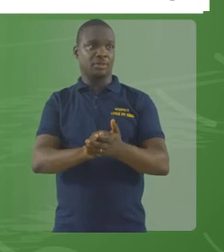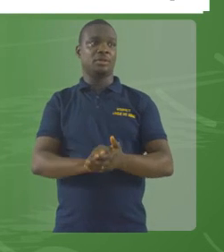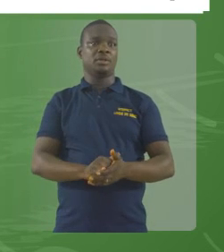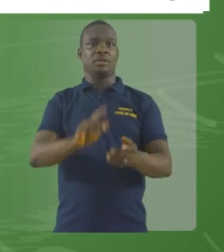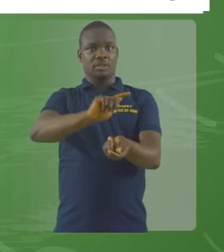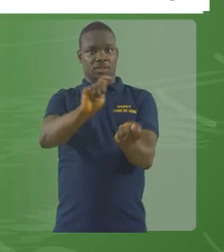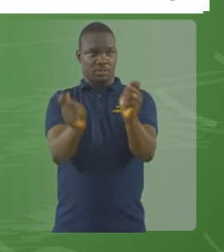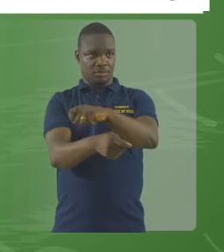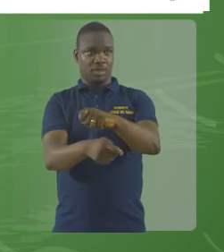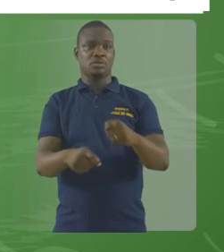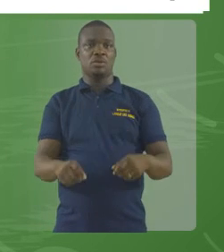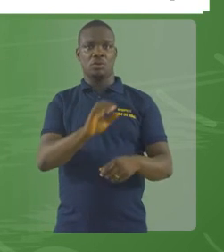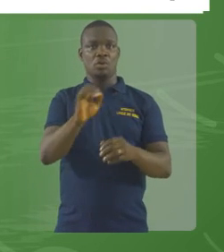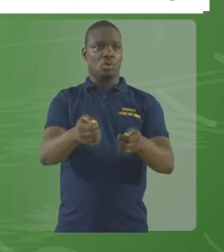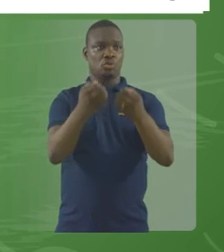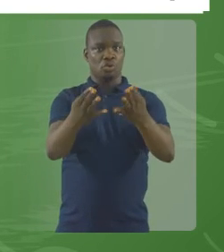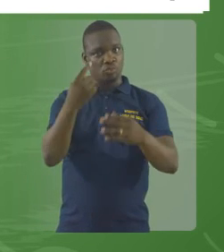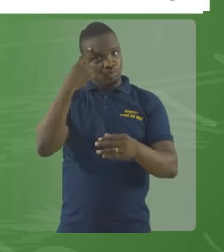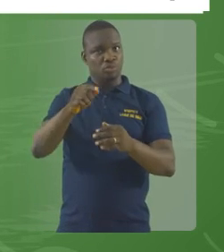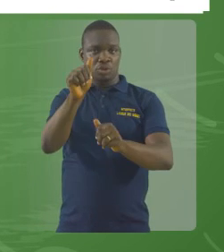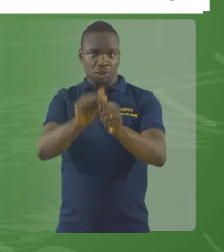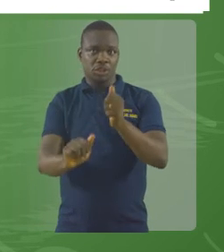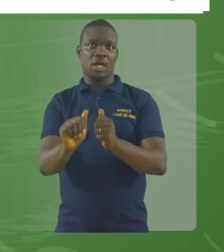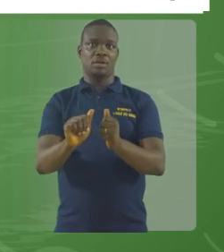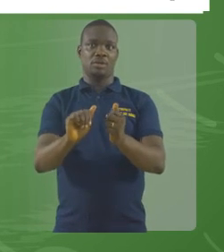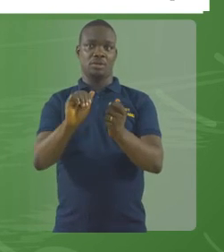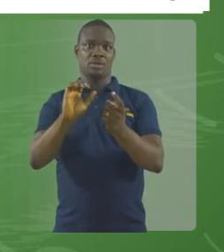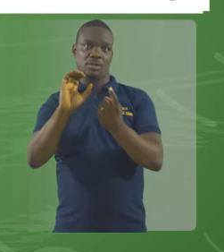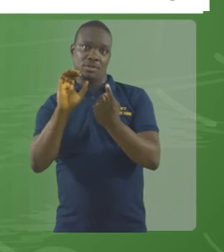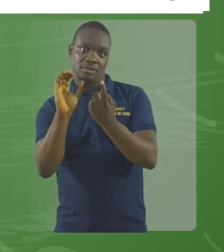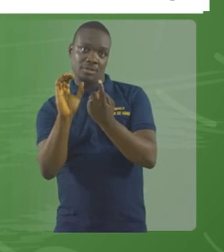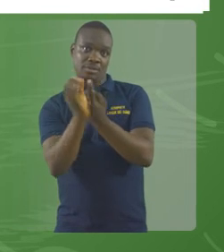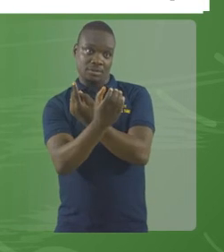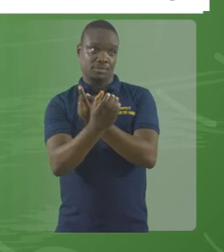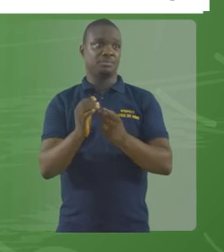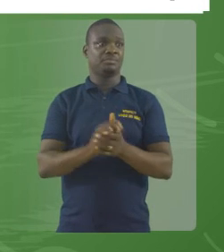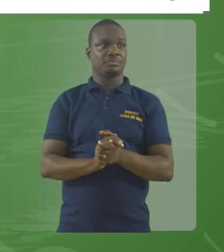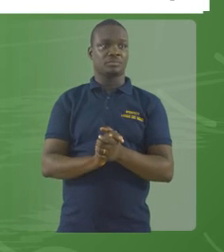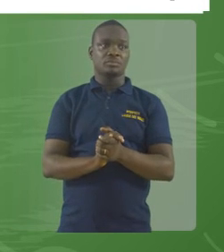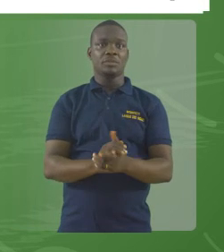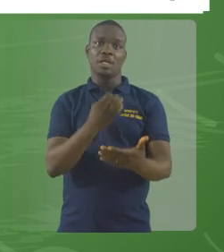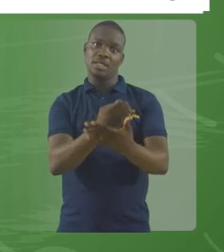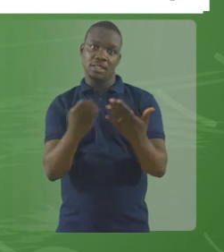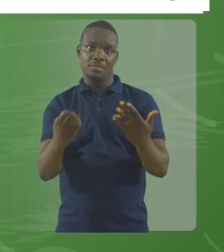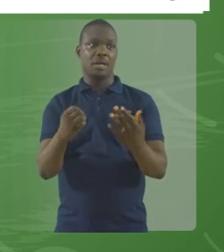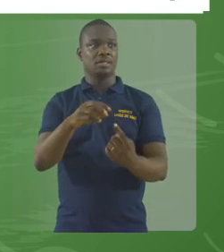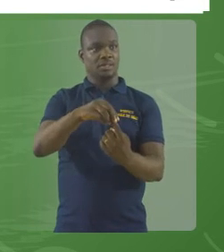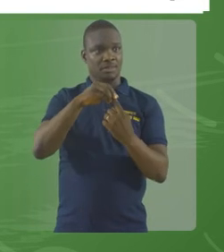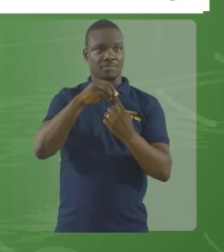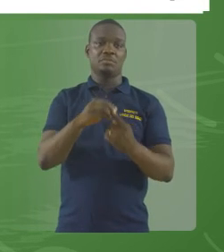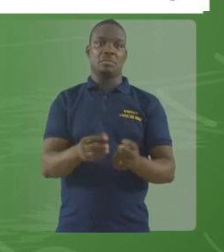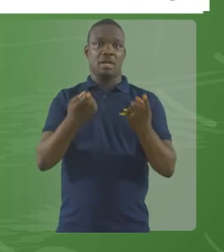donc donner pour chaque cas la nature et les éléments caractéristiques. Donc,